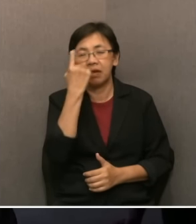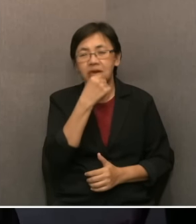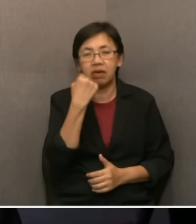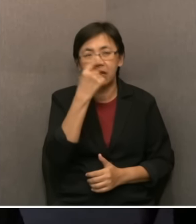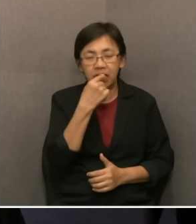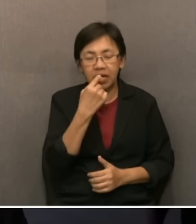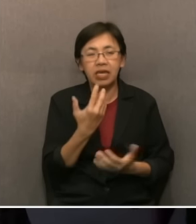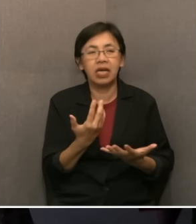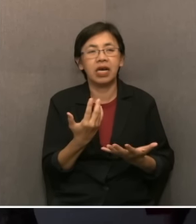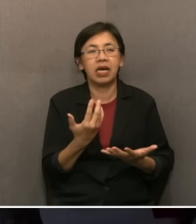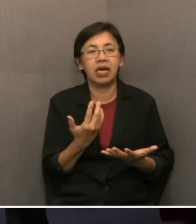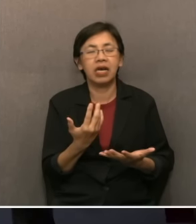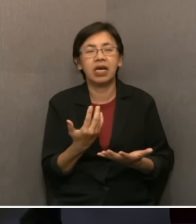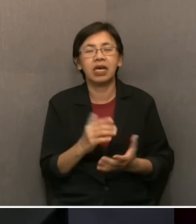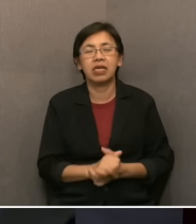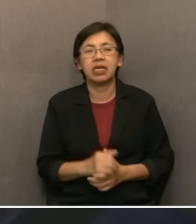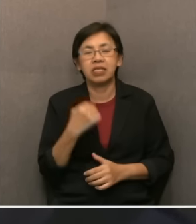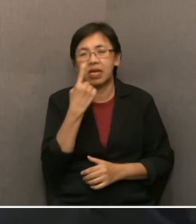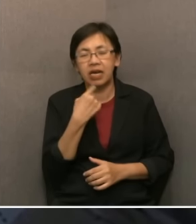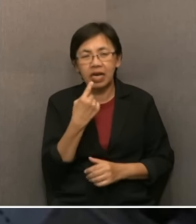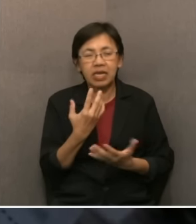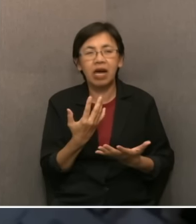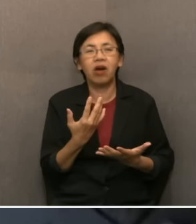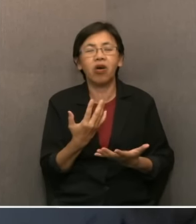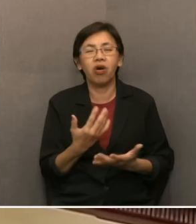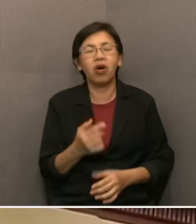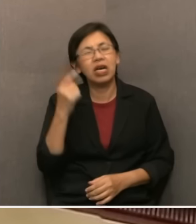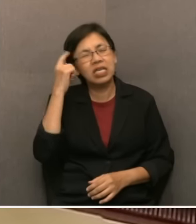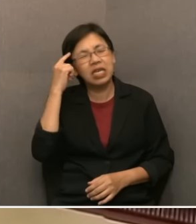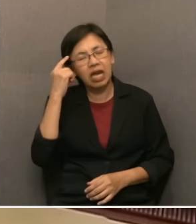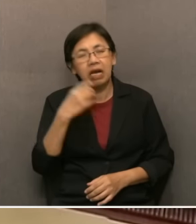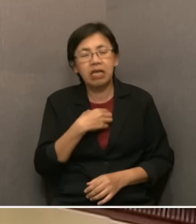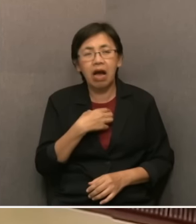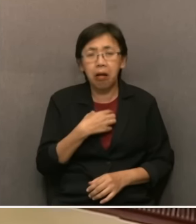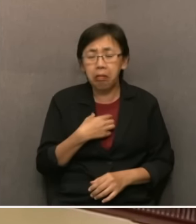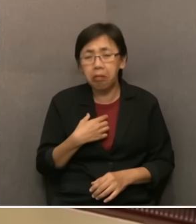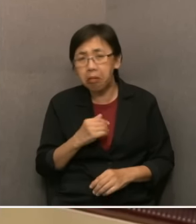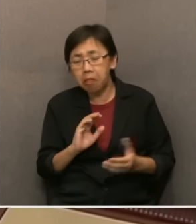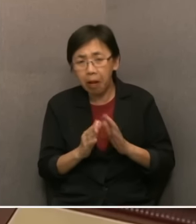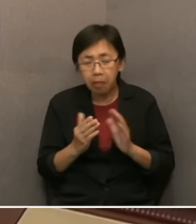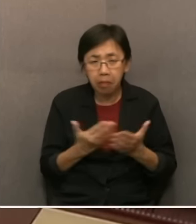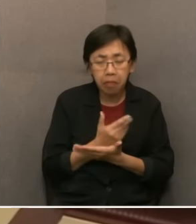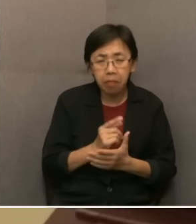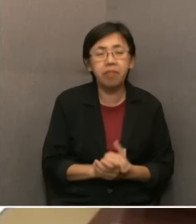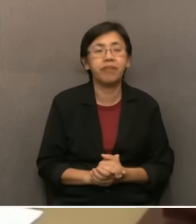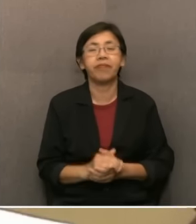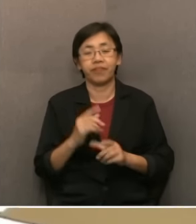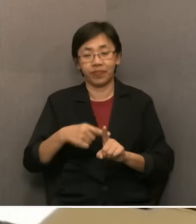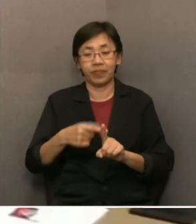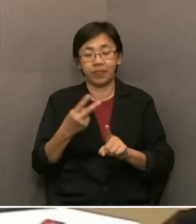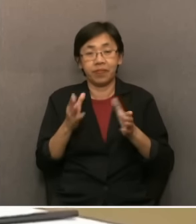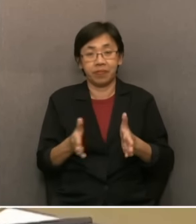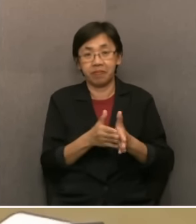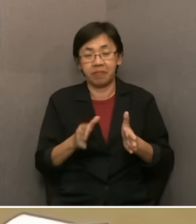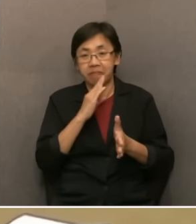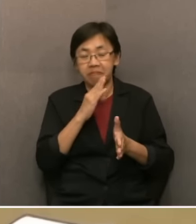ยื่นมือเข้ามาหรือว่าอาจจะซัดแรงๆไปที่รัสเซียตรงเนี้ยอาจจะเป็นจุดเปลี่ยนขึ้นมาทันทีเลยเป็นไปได้ค่ะเพราะว่ามันเป็นช่วงเวลาที่เรียกได้ว่าถ้าใคร